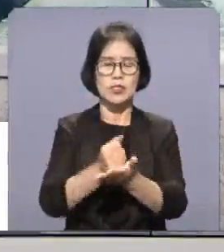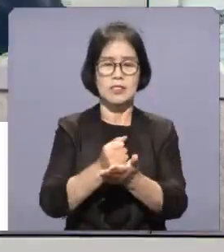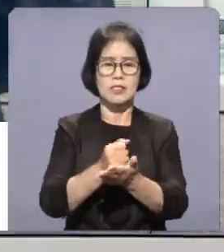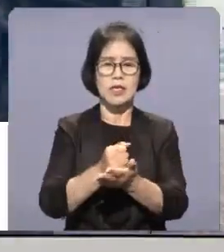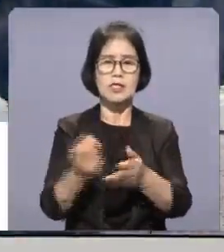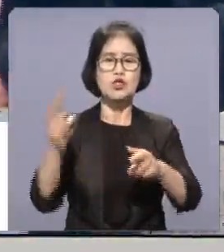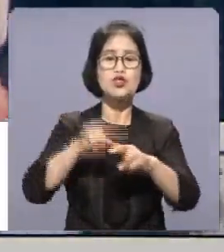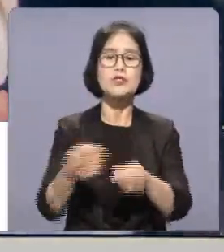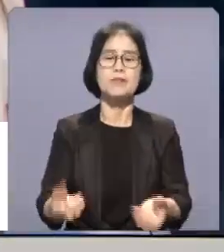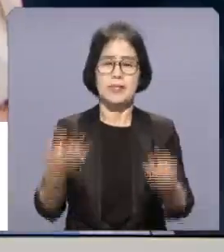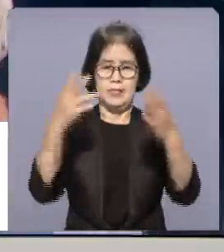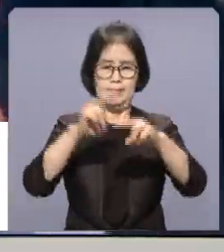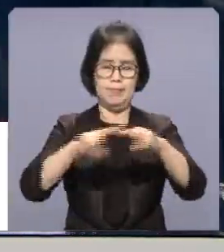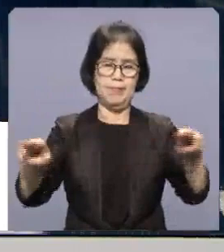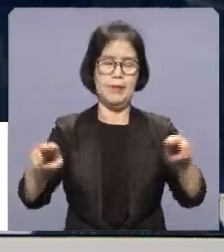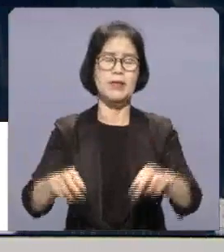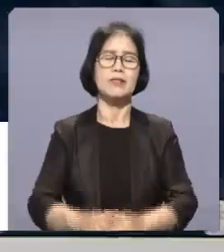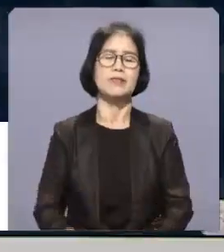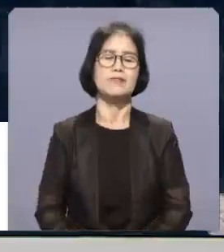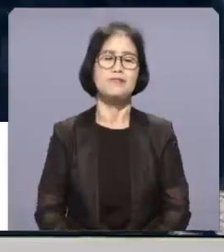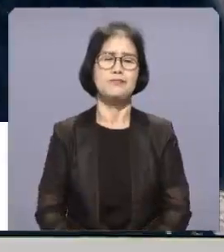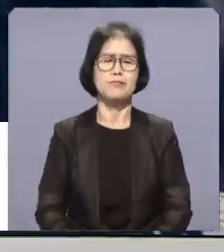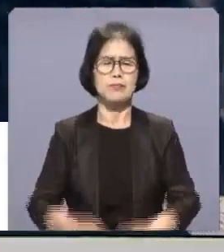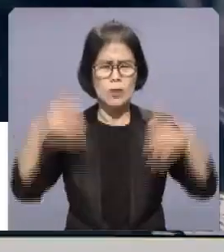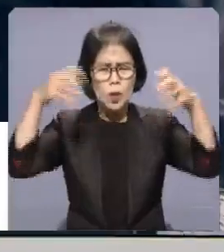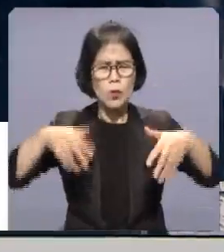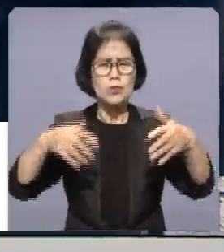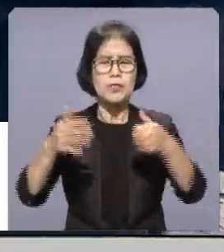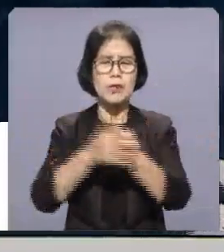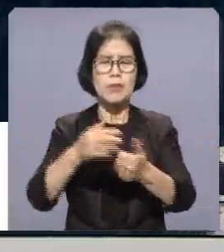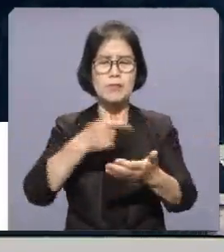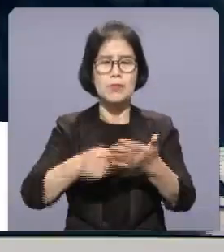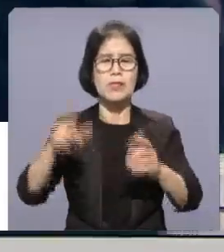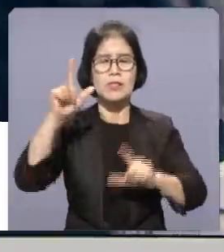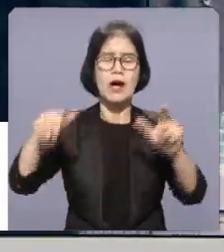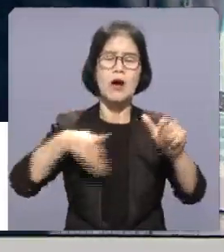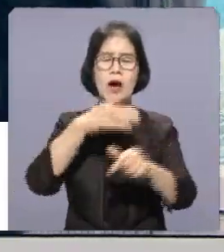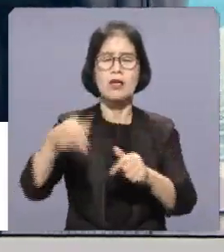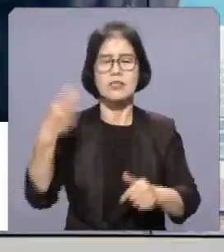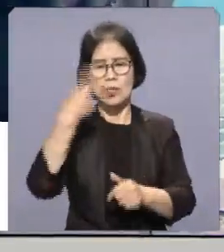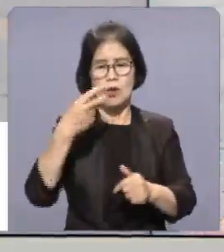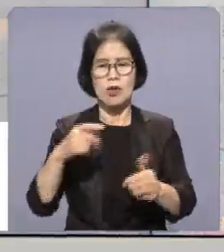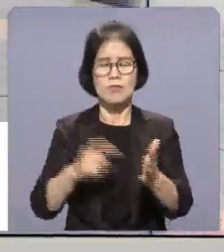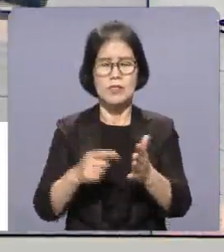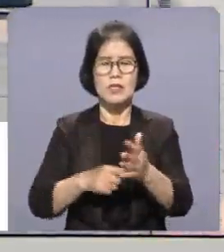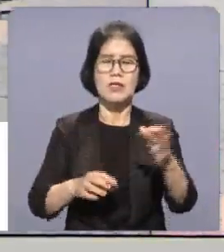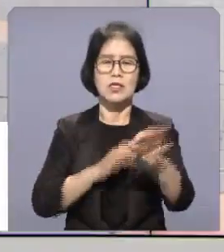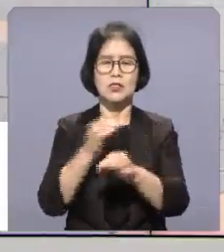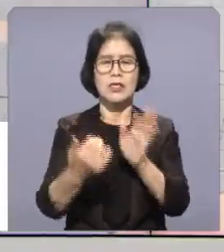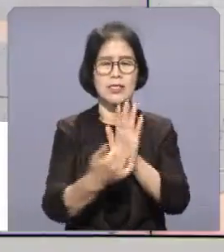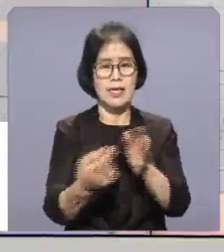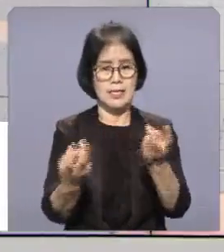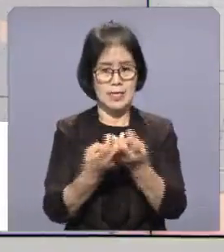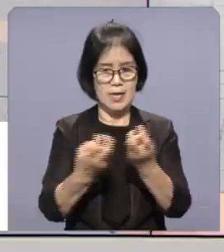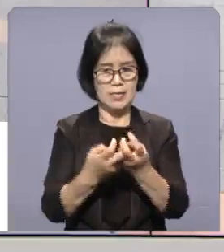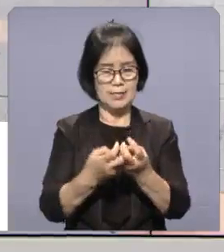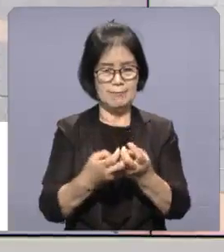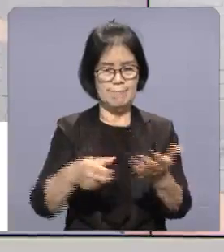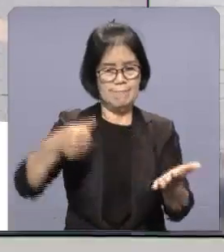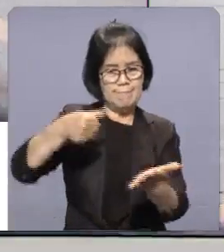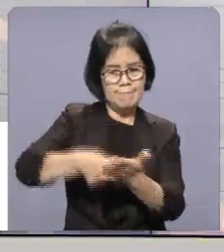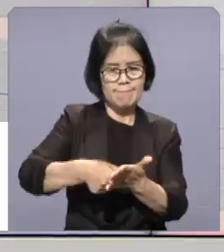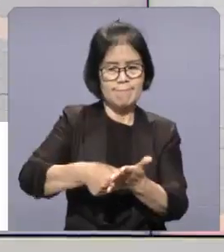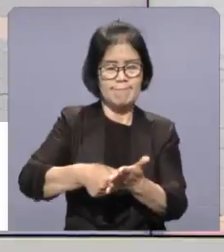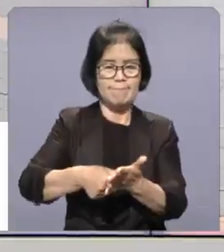했던 취임식을 취소했습니다. 집중호우로 인한 피해 상황을 점검하고 비상 경제 대책을 결재하는 일정으로 취임 첫날을